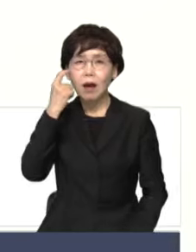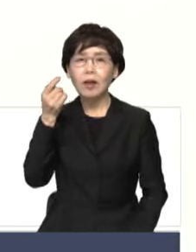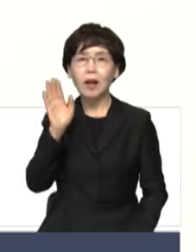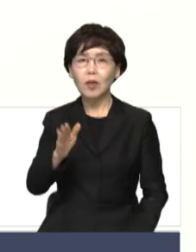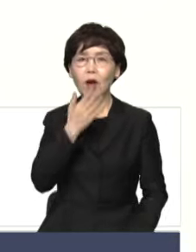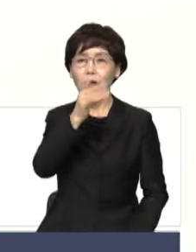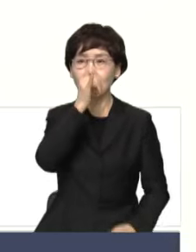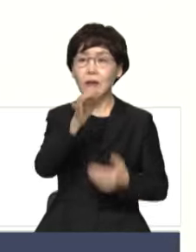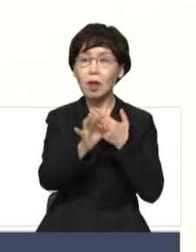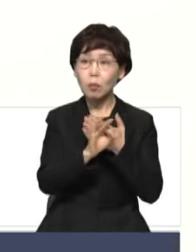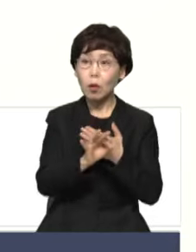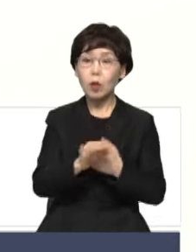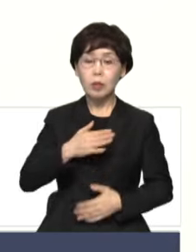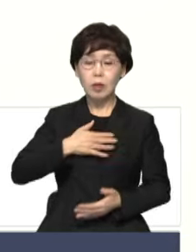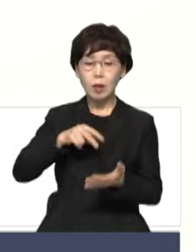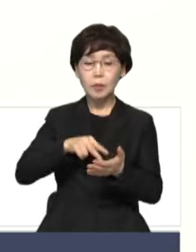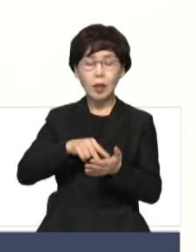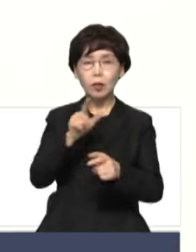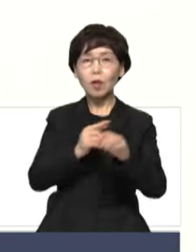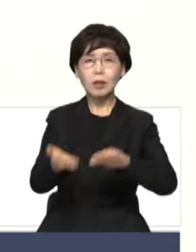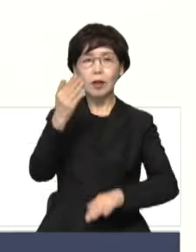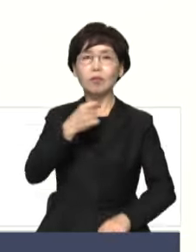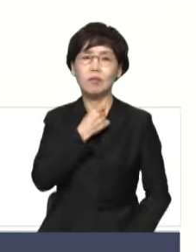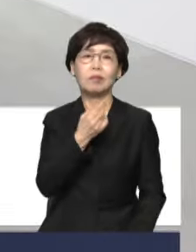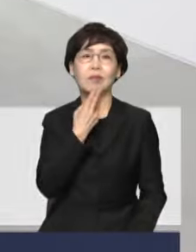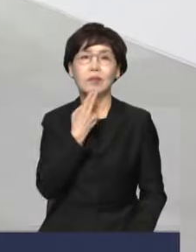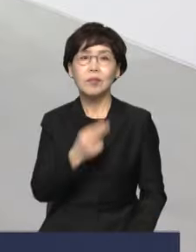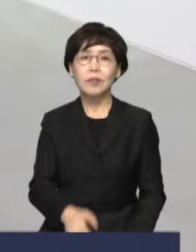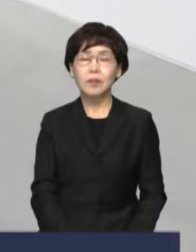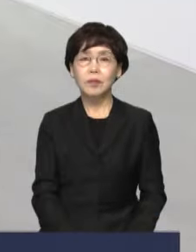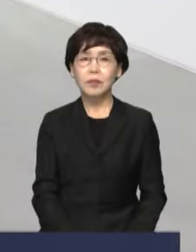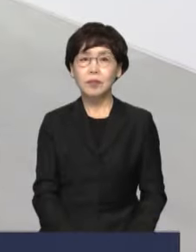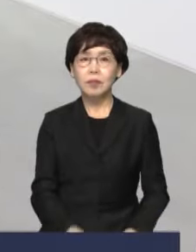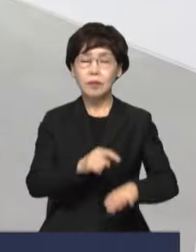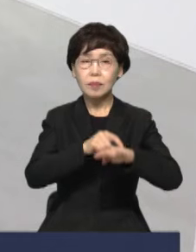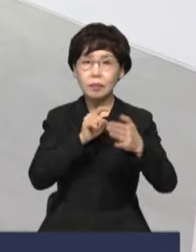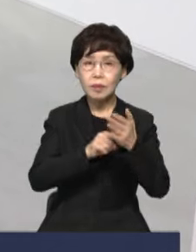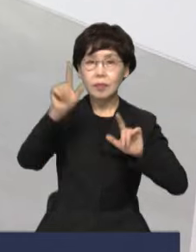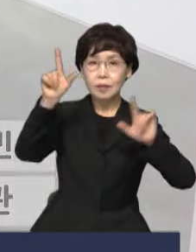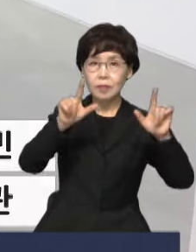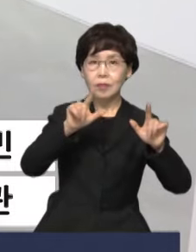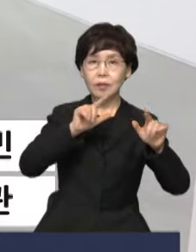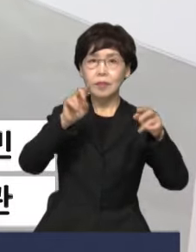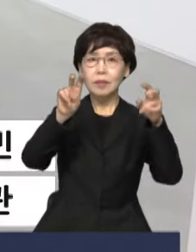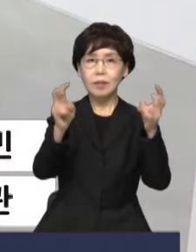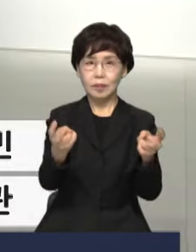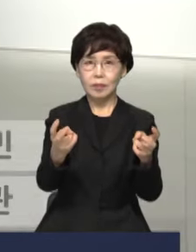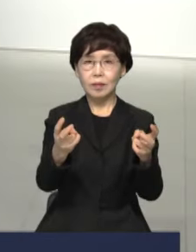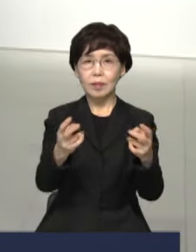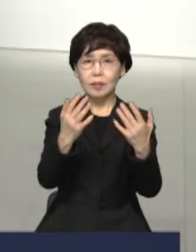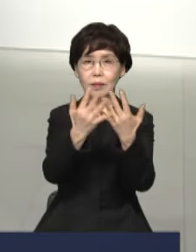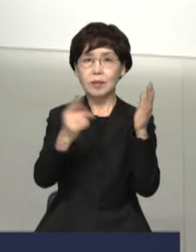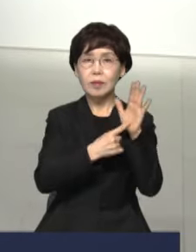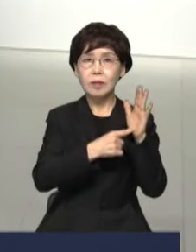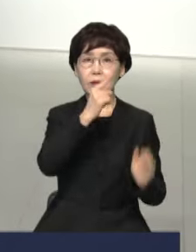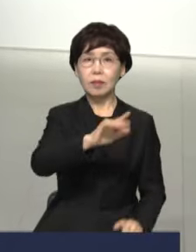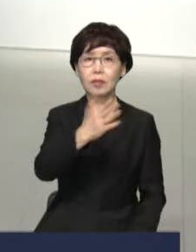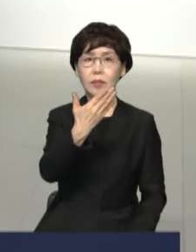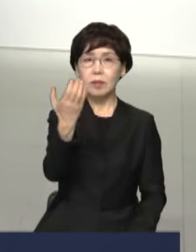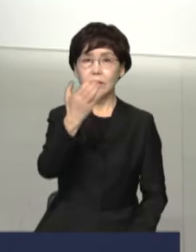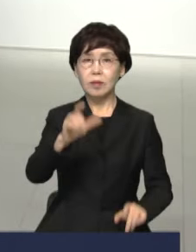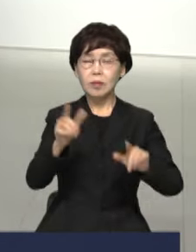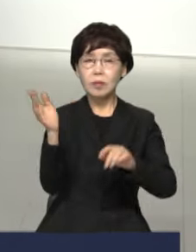수 있다면 나로선 더 이상 바랄 게 없죠. 마음의 형태라는 이름으로 열리는 이번 전시는